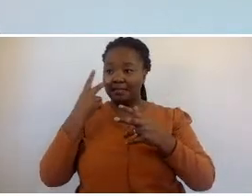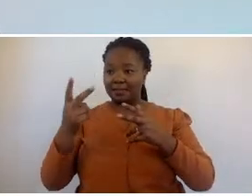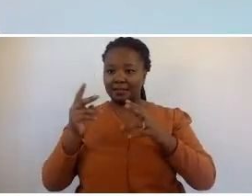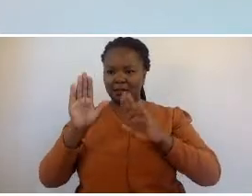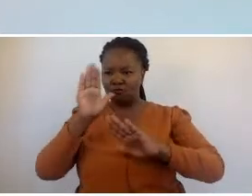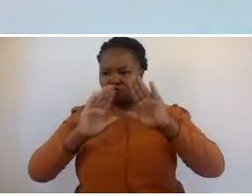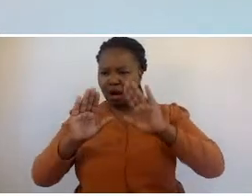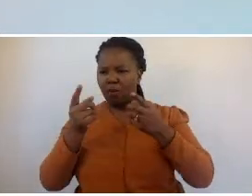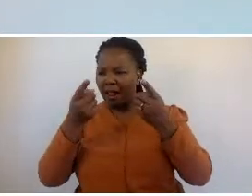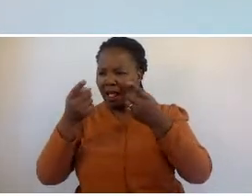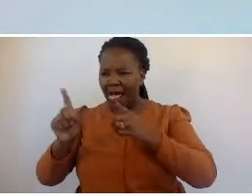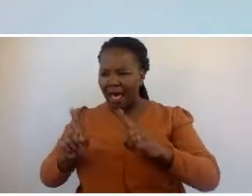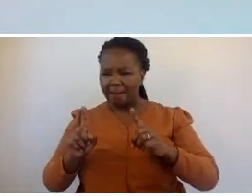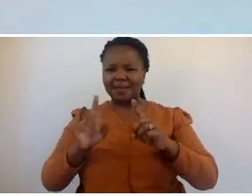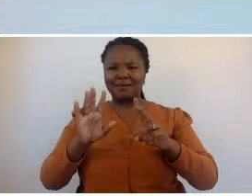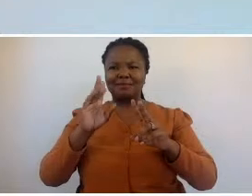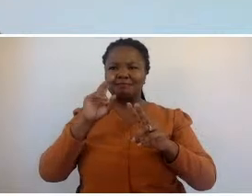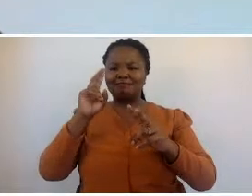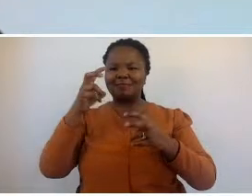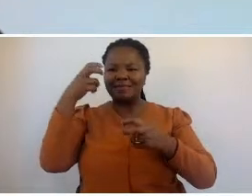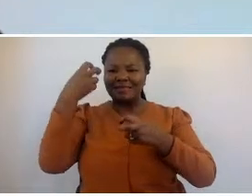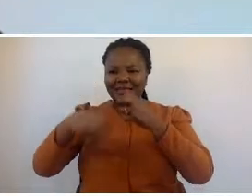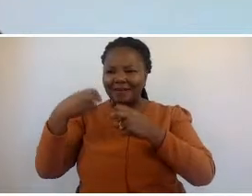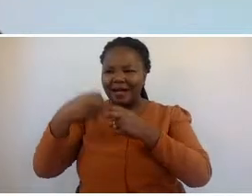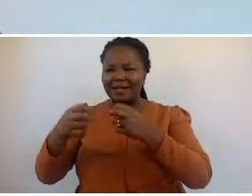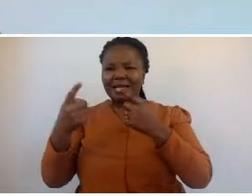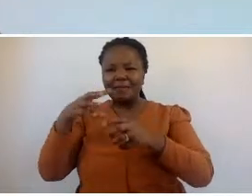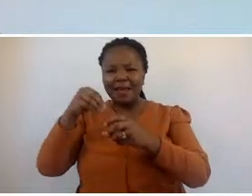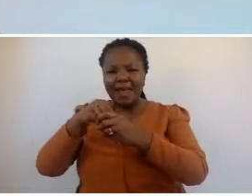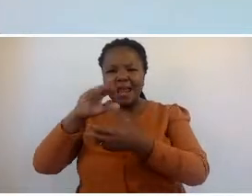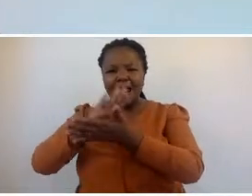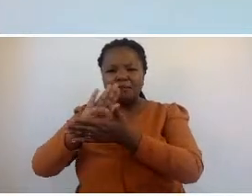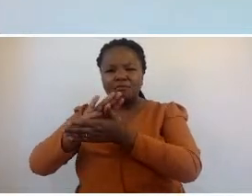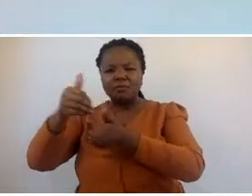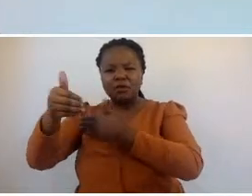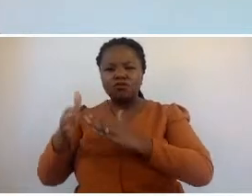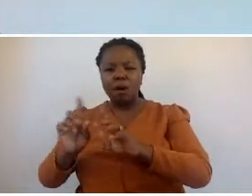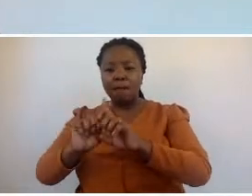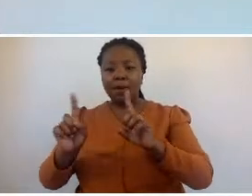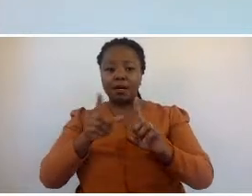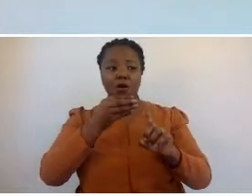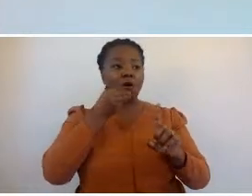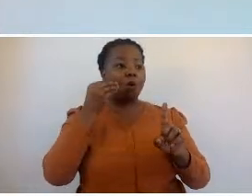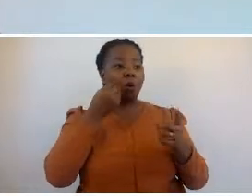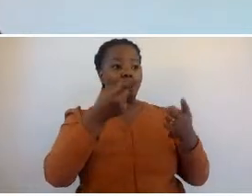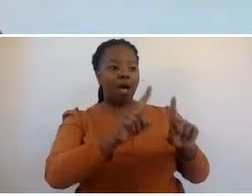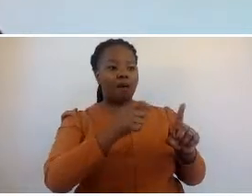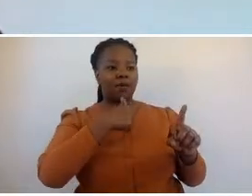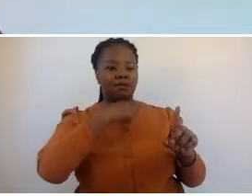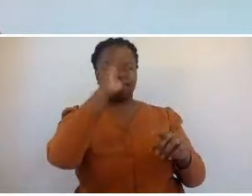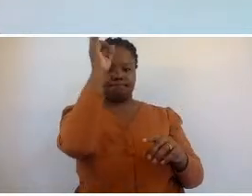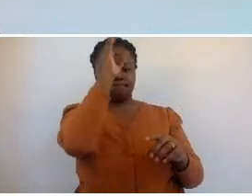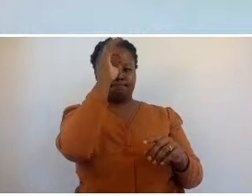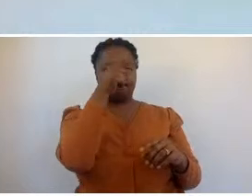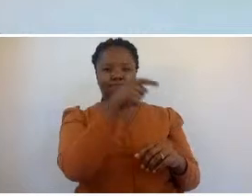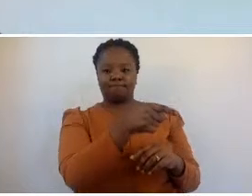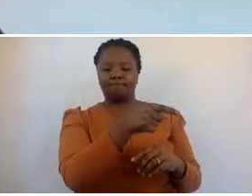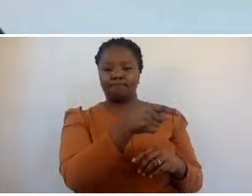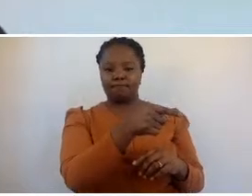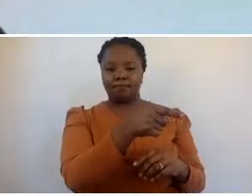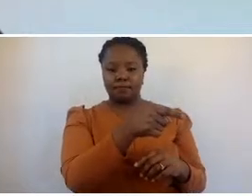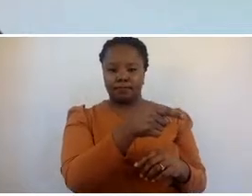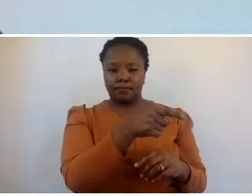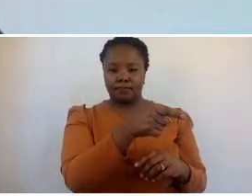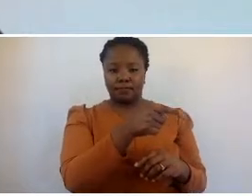difficultés et les problèmes que certains élèves apportent dans la salle de classe, mais on ne voit pas l'interaction qui peut être très